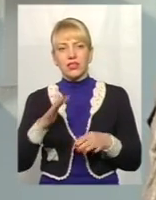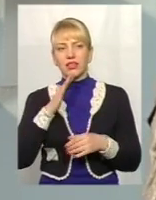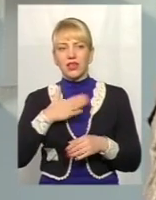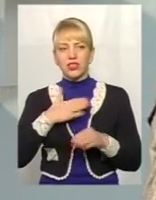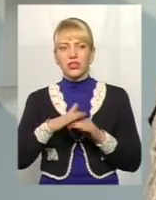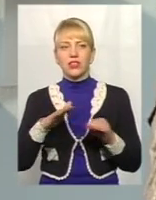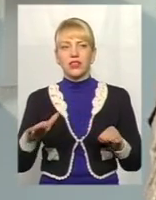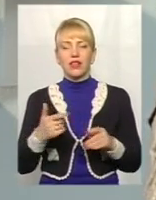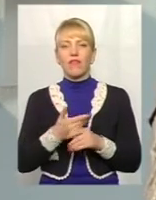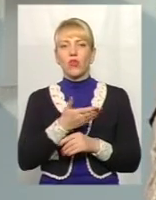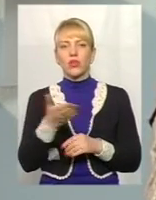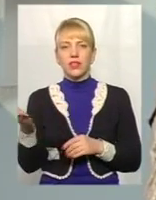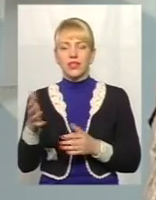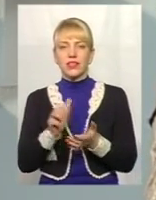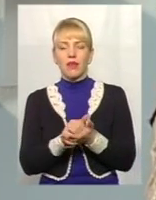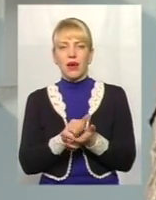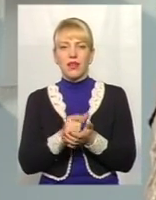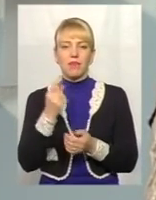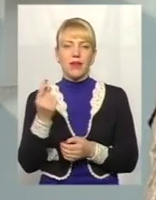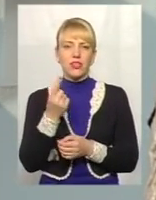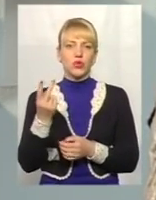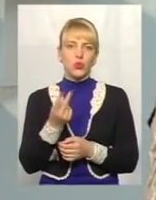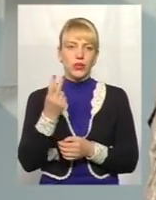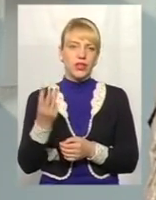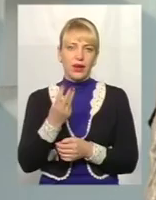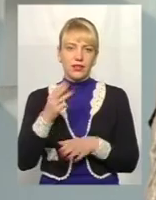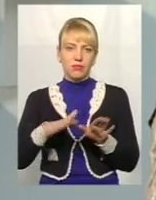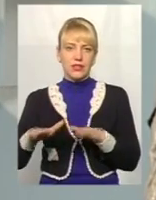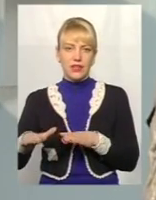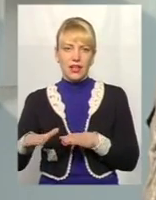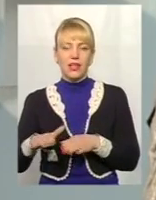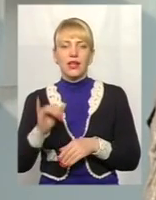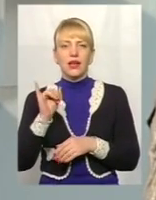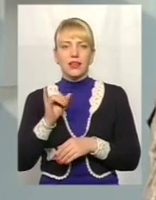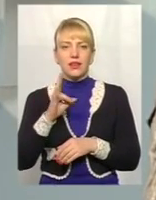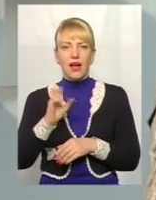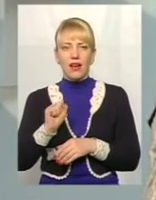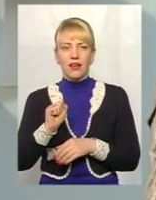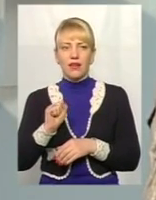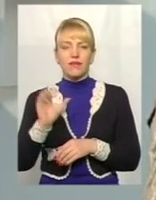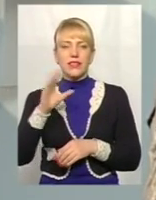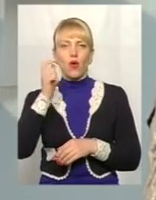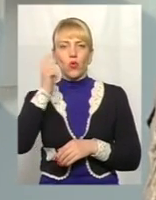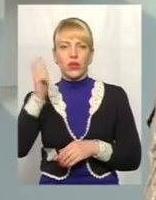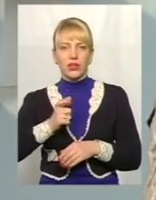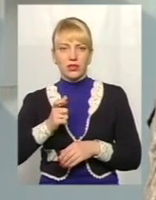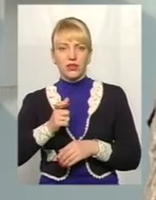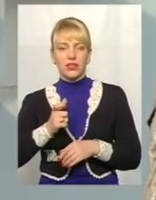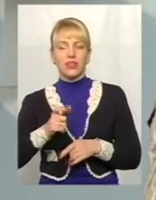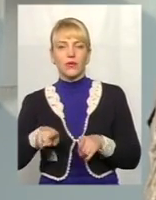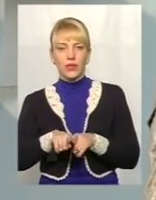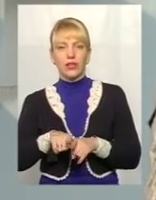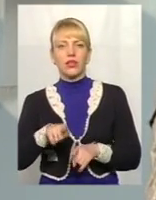наші діти, вони займали перші, другі і треті місця на всеукраїнських от